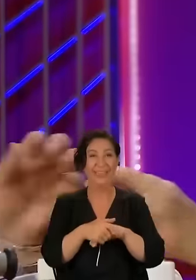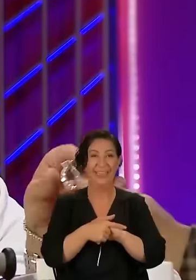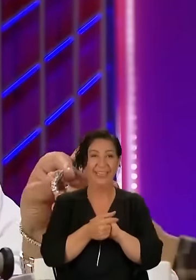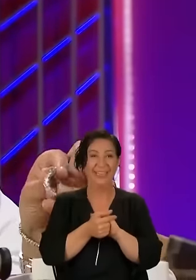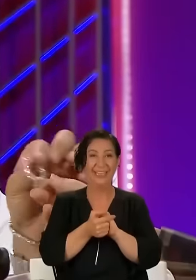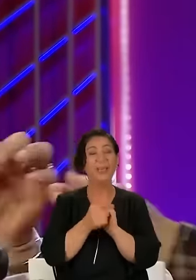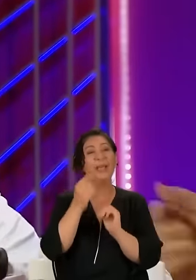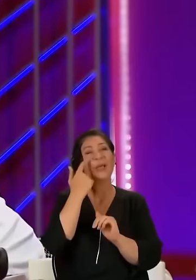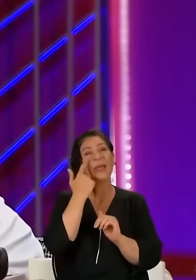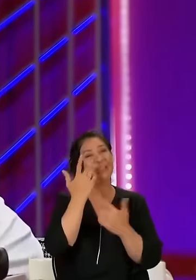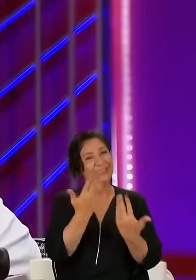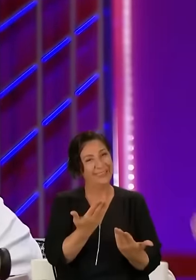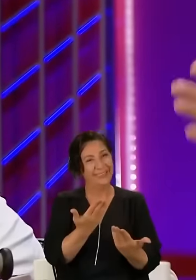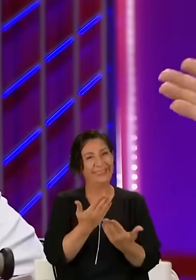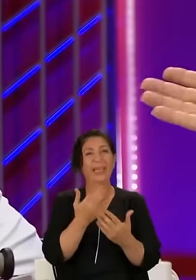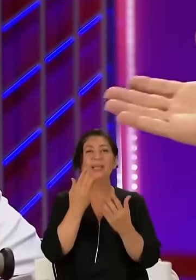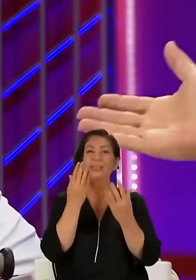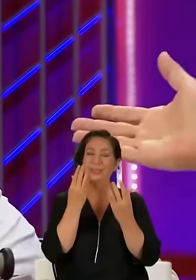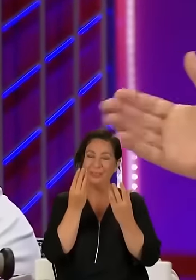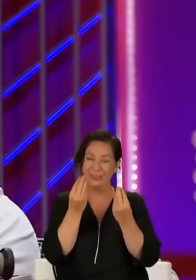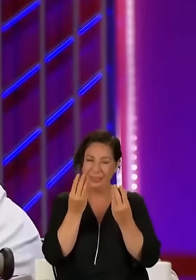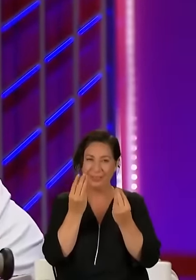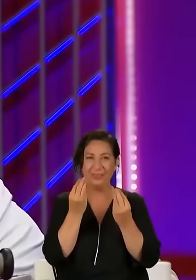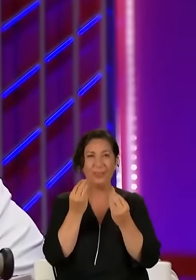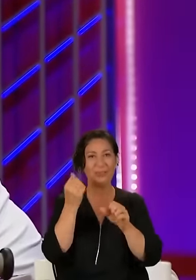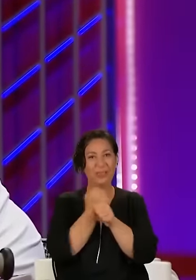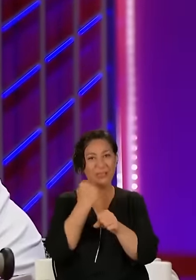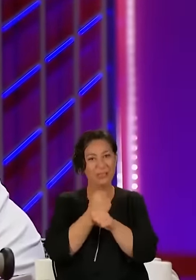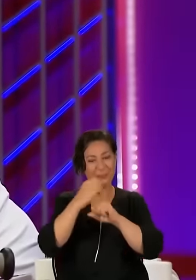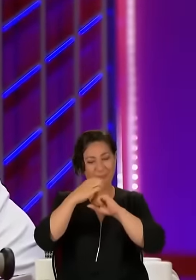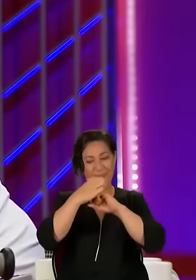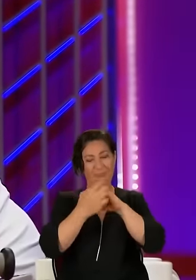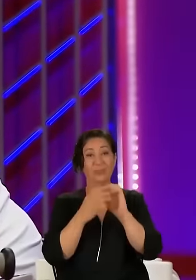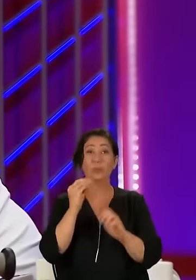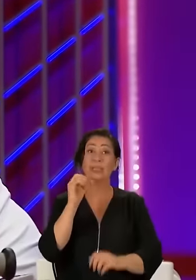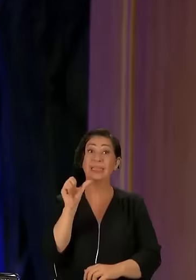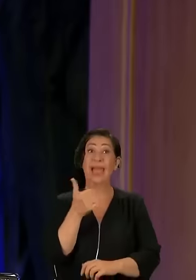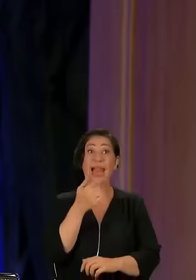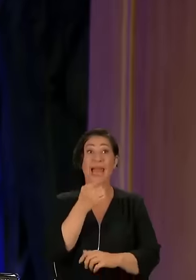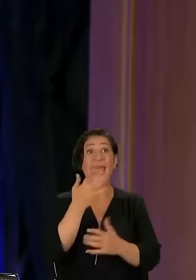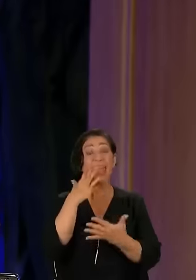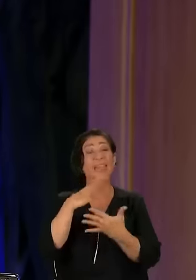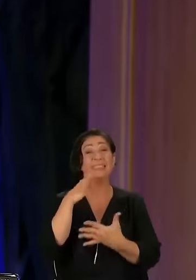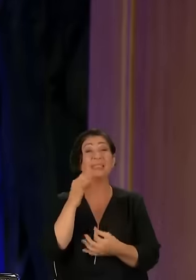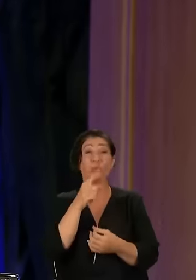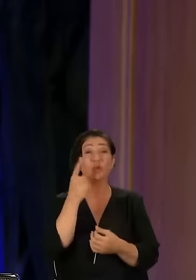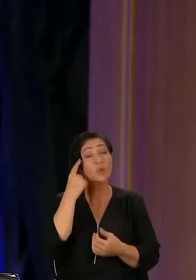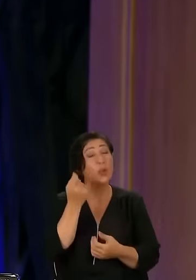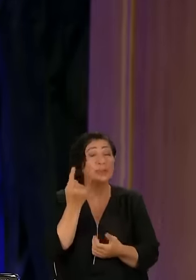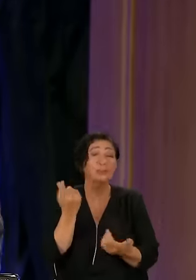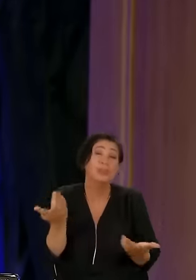Vallahi oldu. Güle güle kullanınız. Çok şey taşlar çok değerlidir. İnsanlık bunları